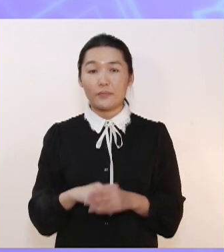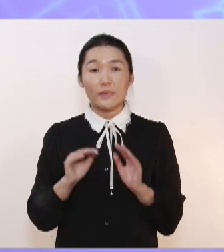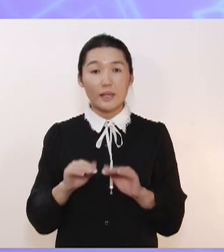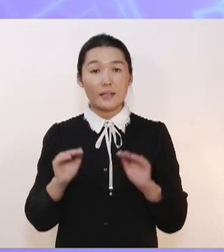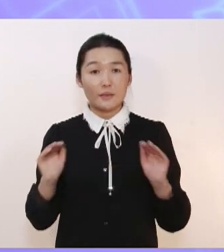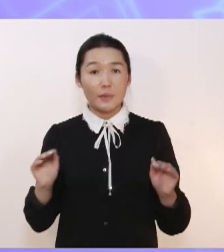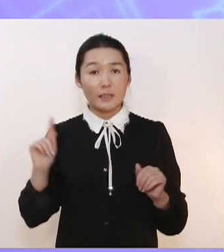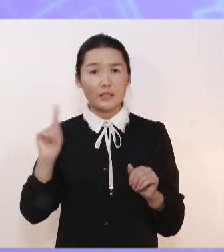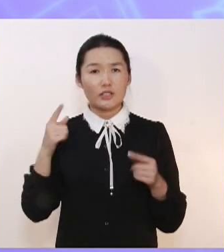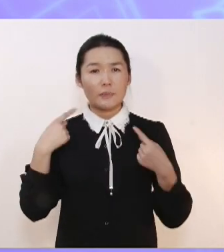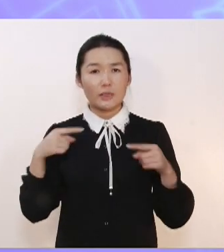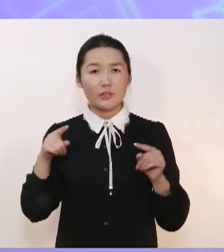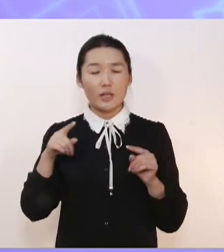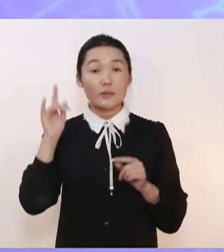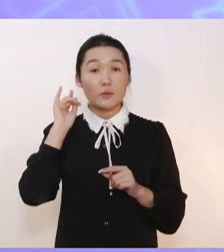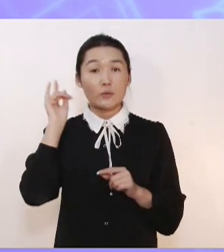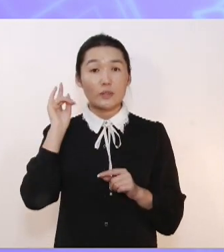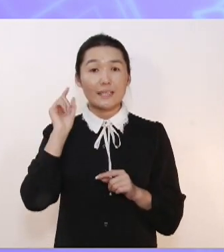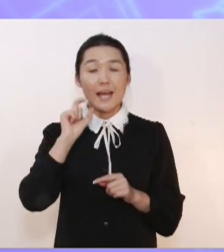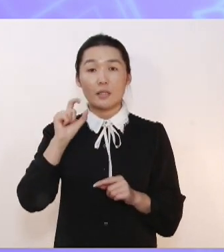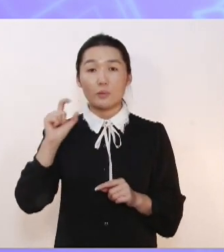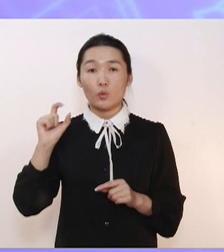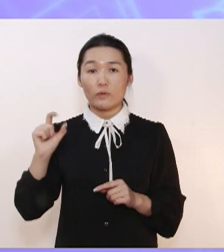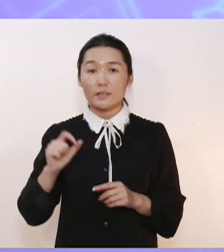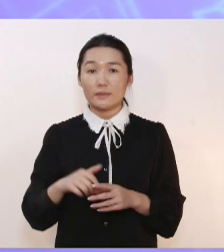Ребята, а чем отличаются звуки от букв?